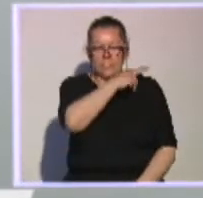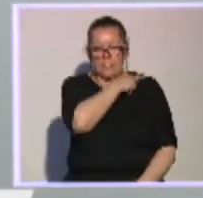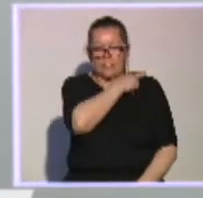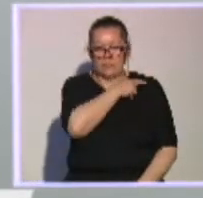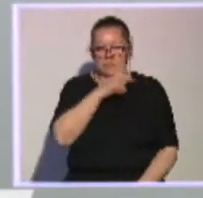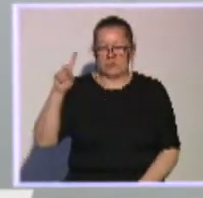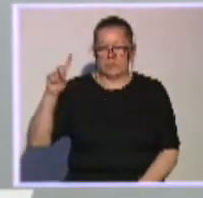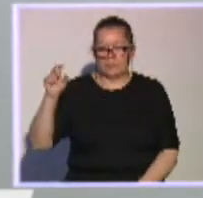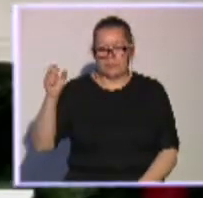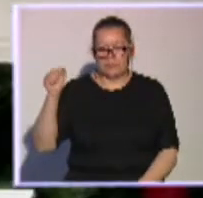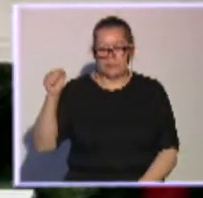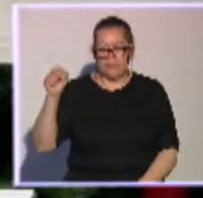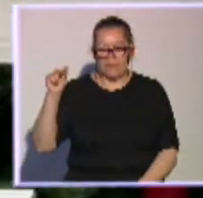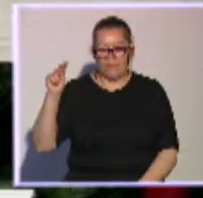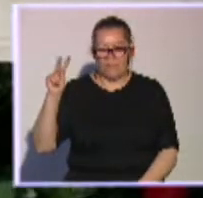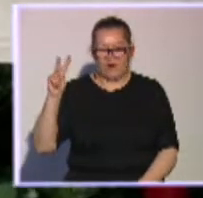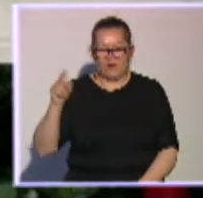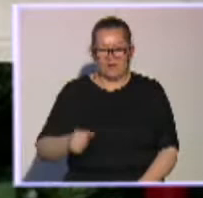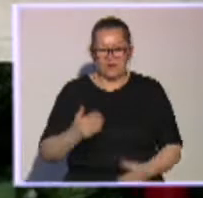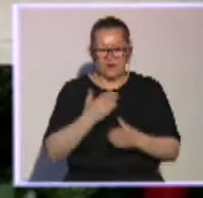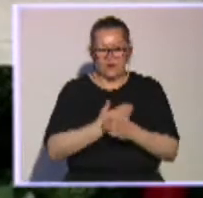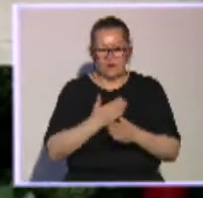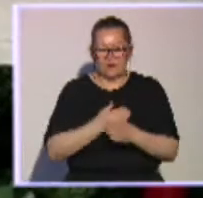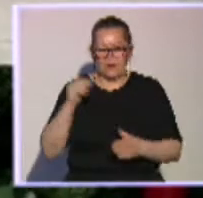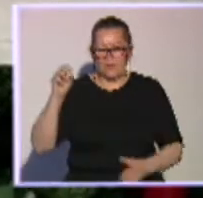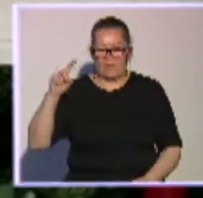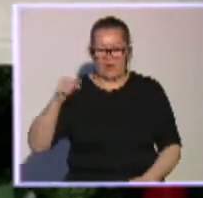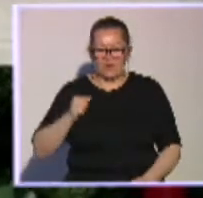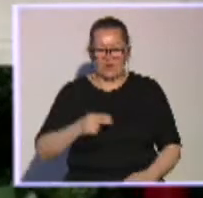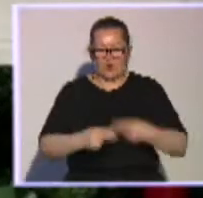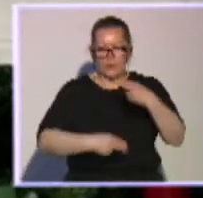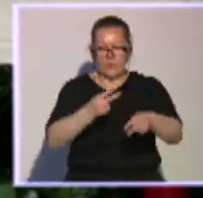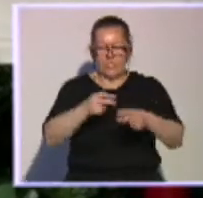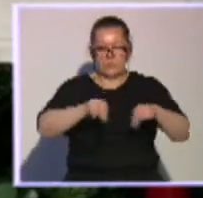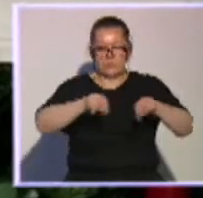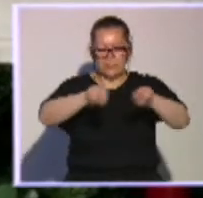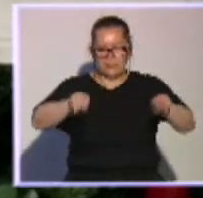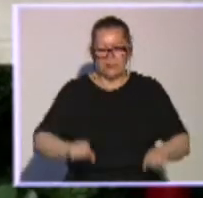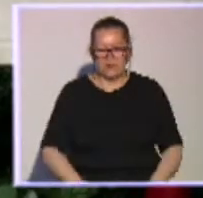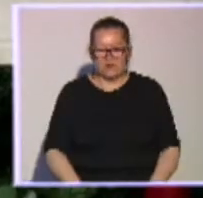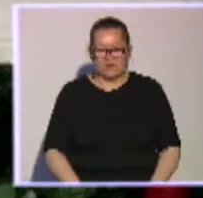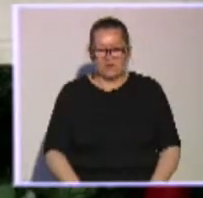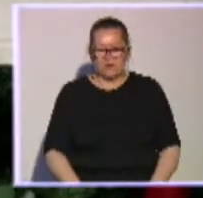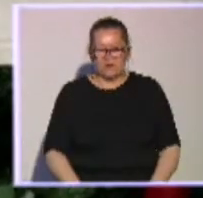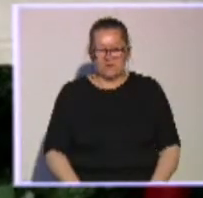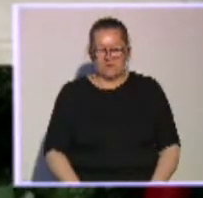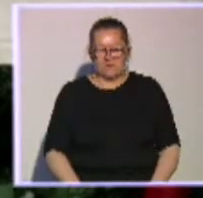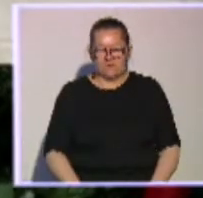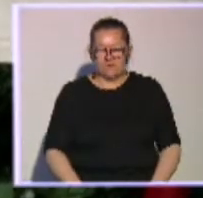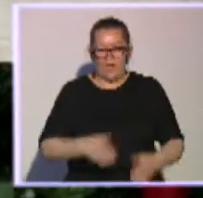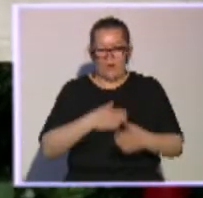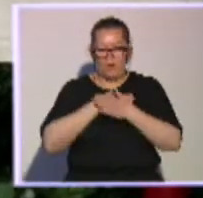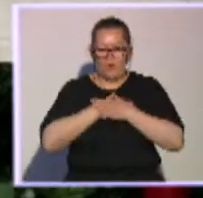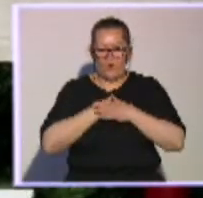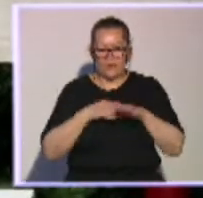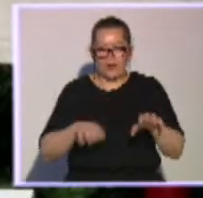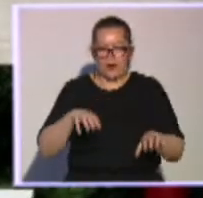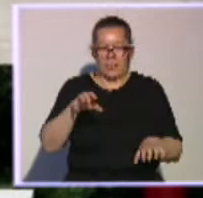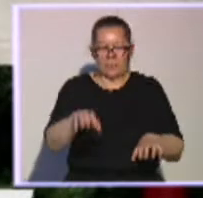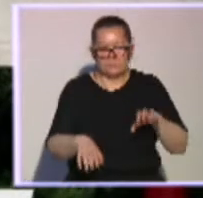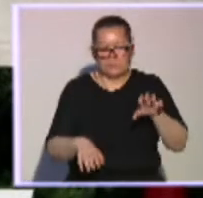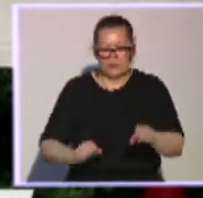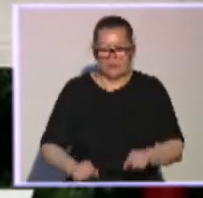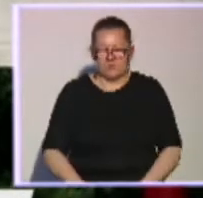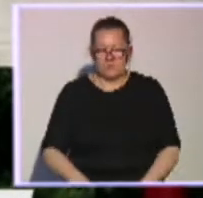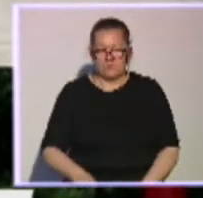reprezentanța IDSVSA Gorj, a fost întocmit dosar penal, fiind continuate cercetările sub aspectul săvârșirii infracțiunilor de uciderea animalelor cu